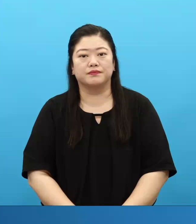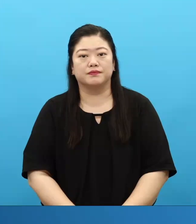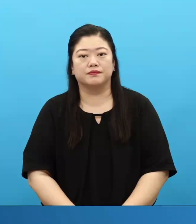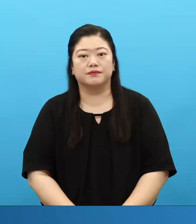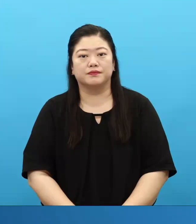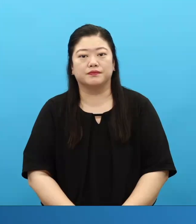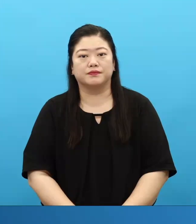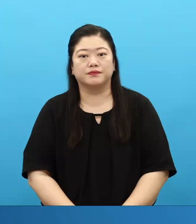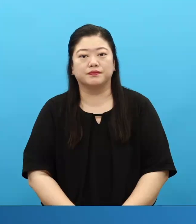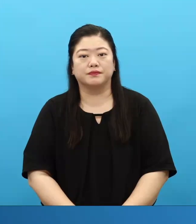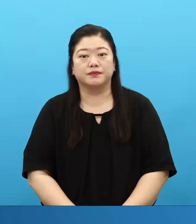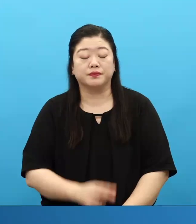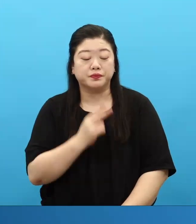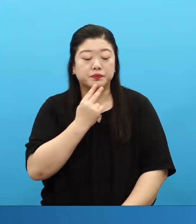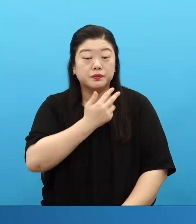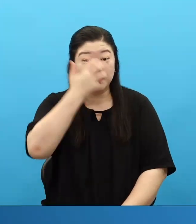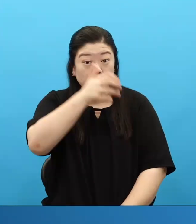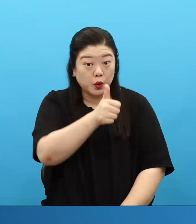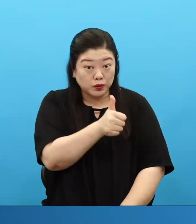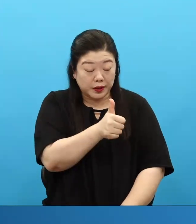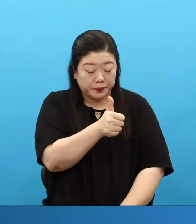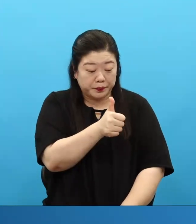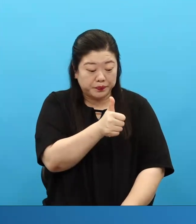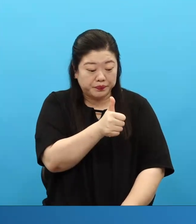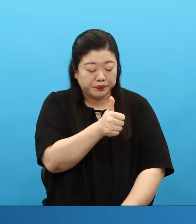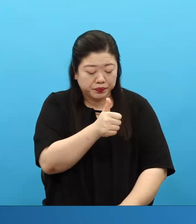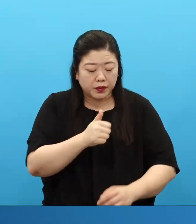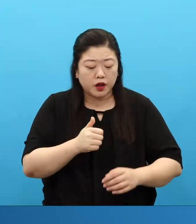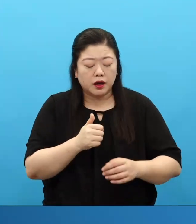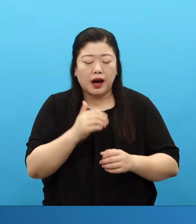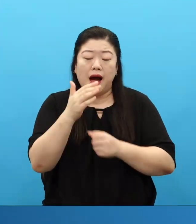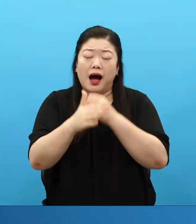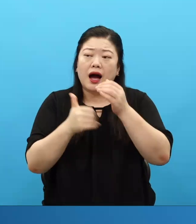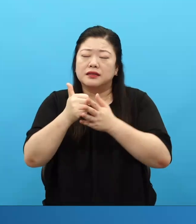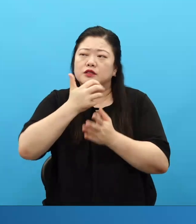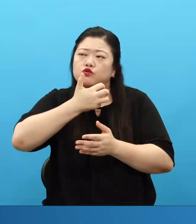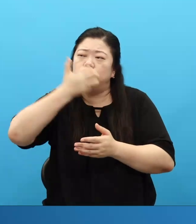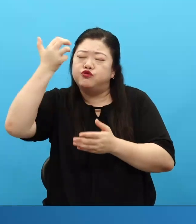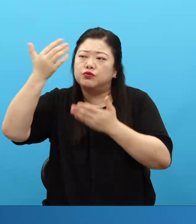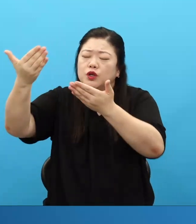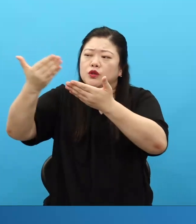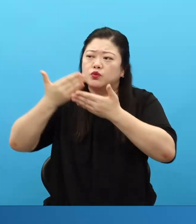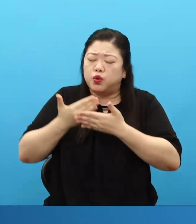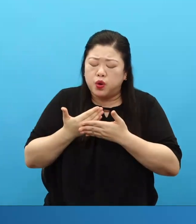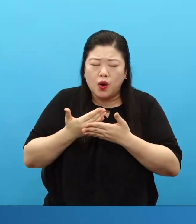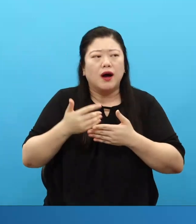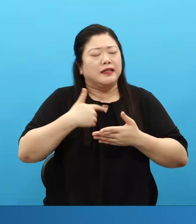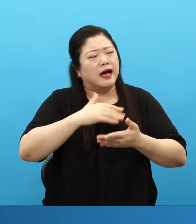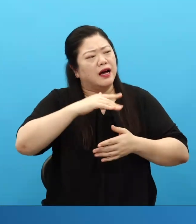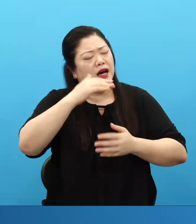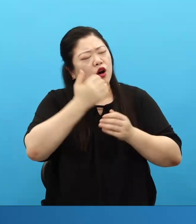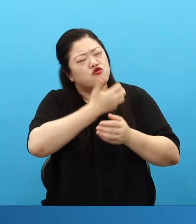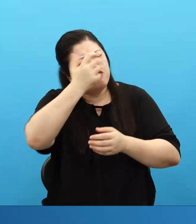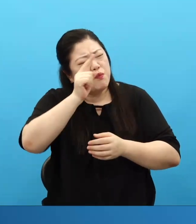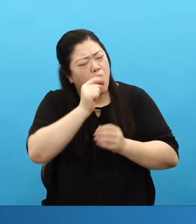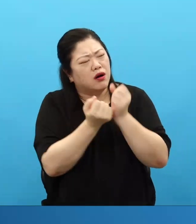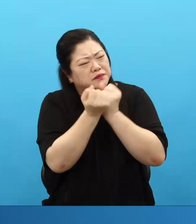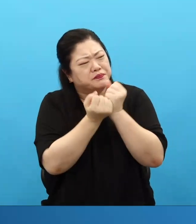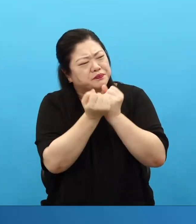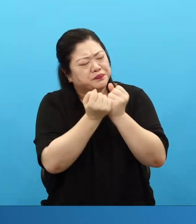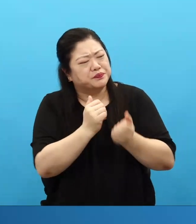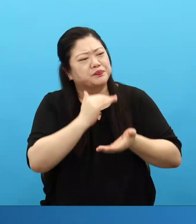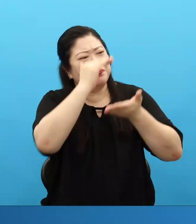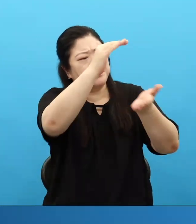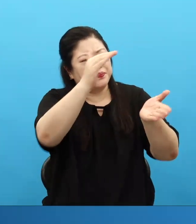요셉은 이 언약 잡았는데 요셉 형들이 틀린 언약 잡은 게 아니에요. And Joseph, he held to this covenant. It's not that his brothers are holding 누가 on to the incorrect 아버지에게 잘 covenant.